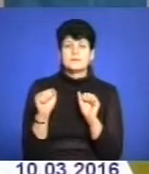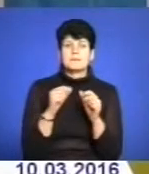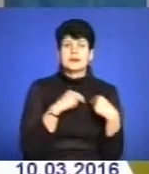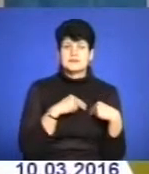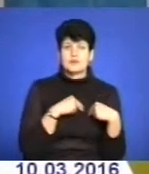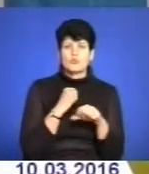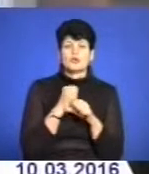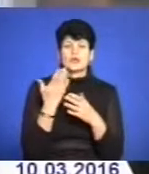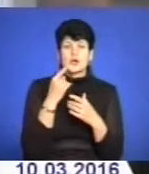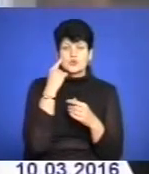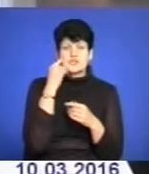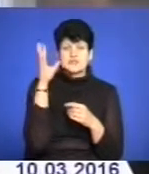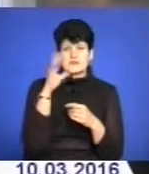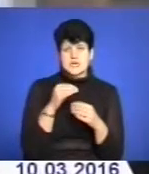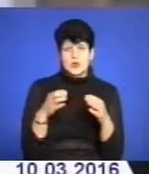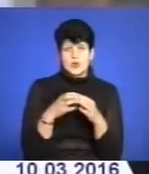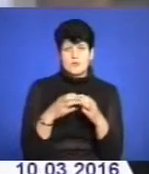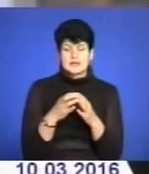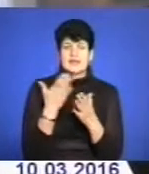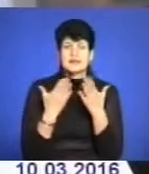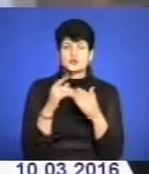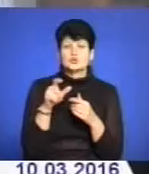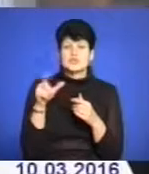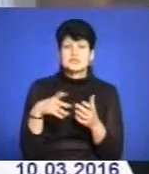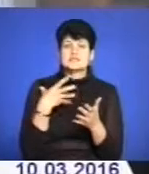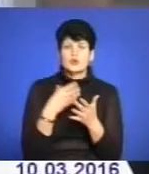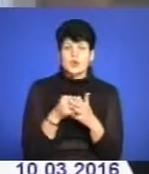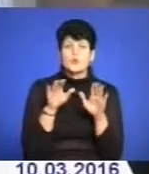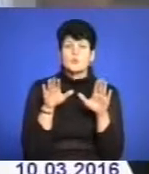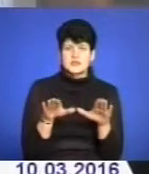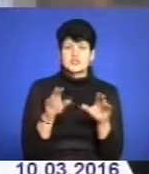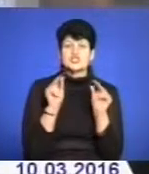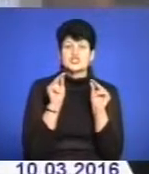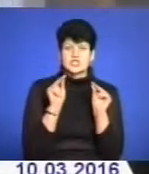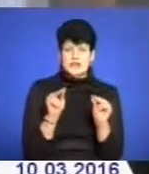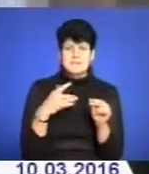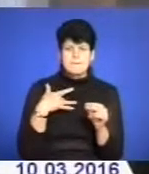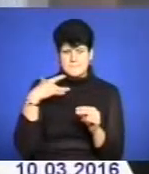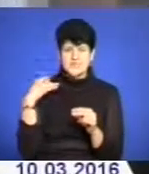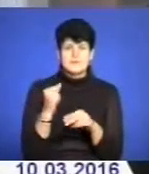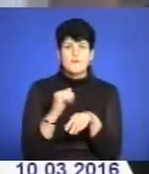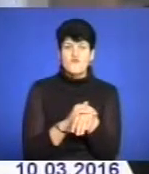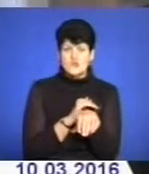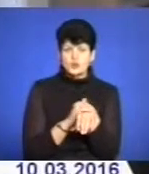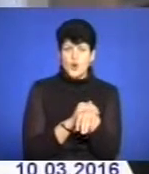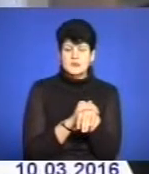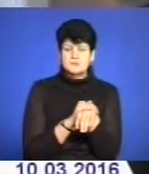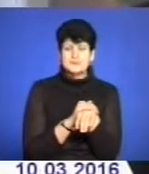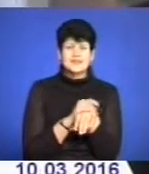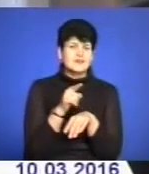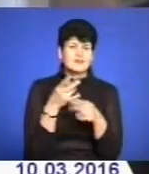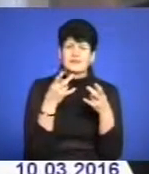оцінить вся громада. Якщо людина на своєму місці, якщо людина чесна, принципова і добра, їй не треба